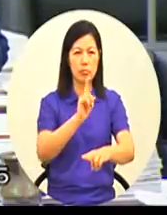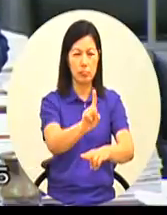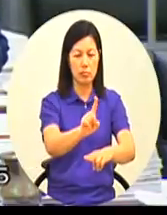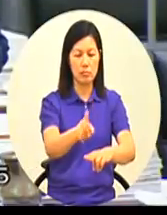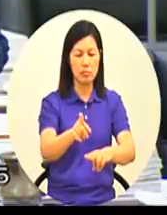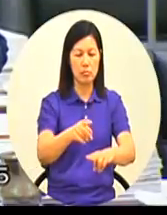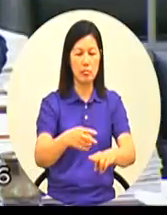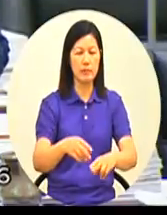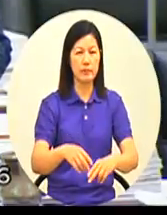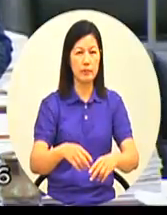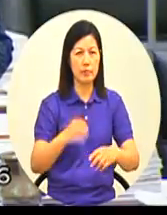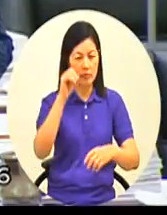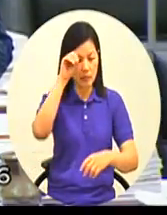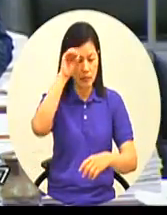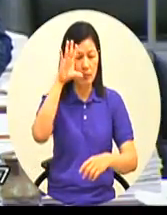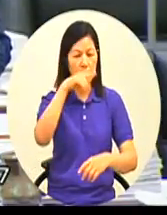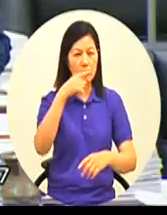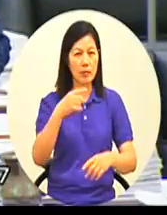智慧城市。